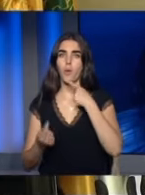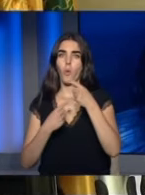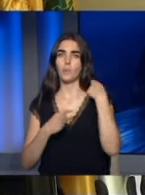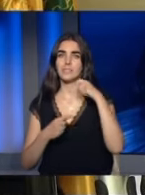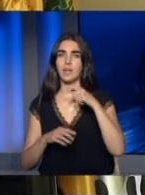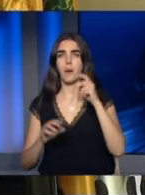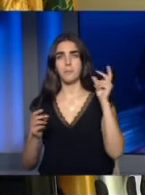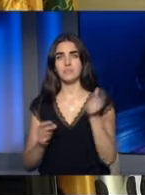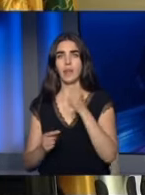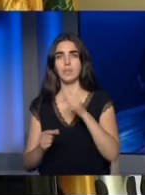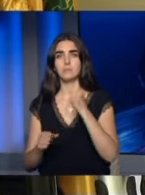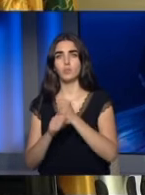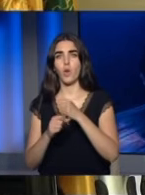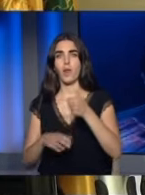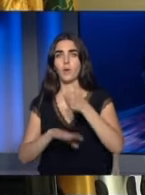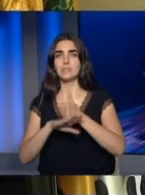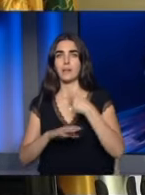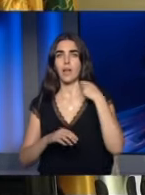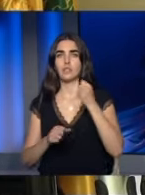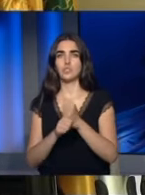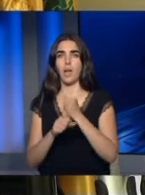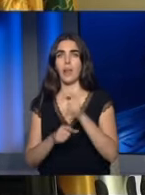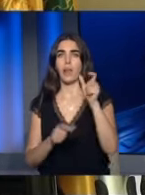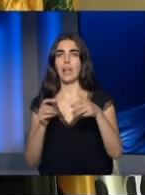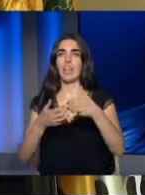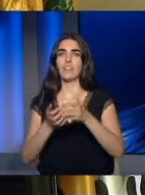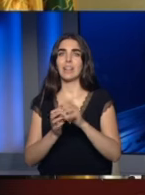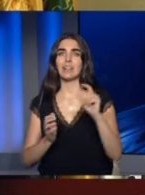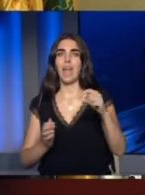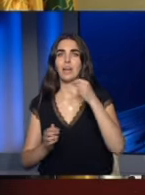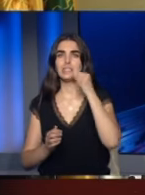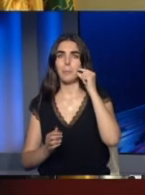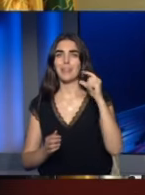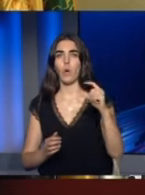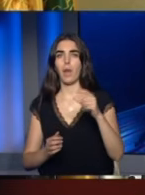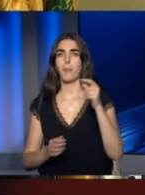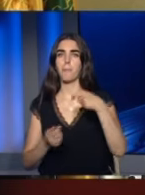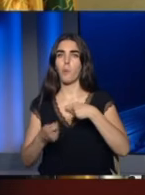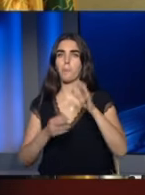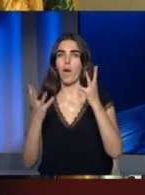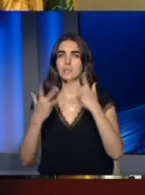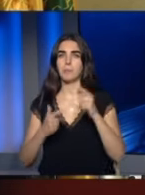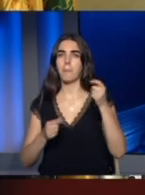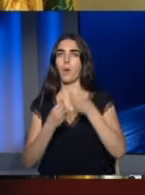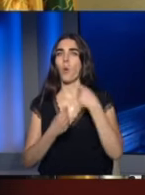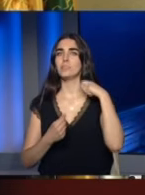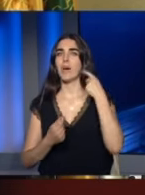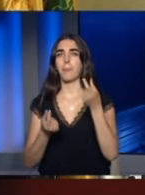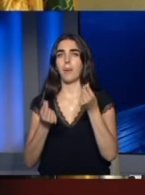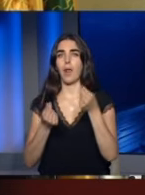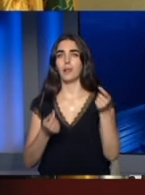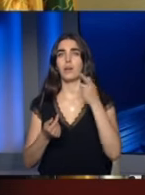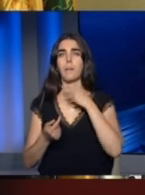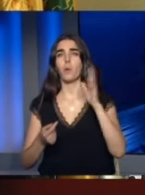تمنينا على معالي الوزير قدنا في عج بالعمليه الاداريه داخل وزاره الاشغال مع هيئه